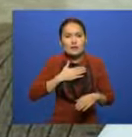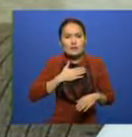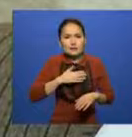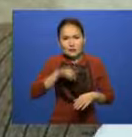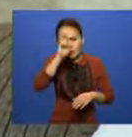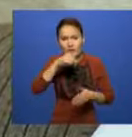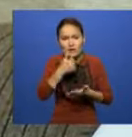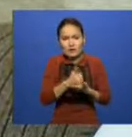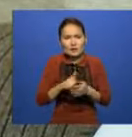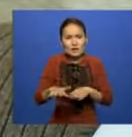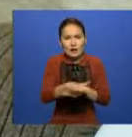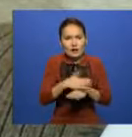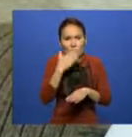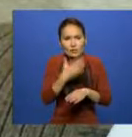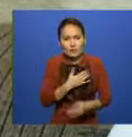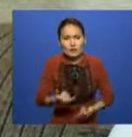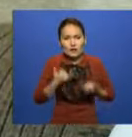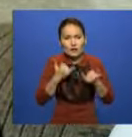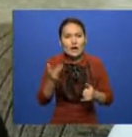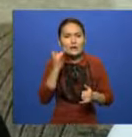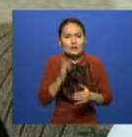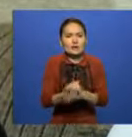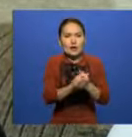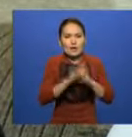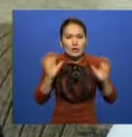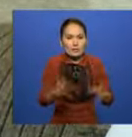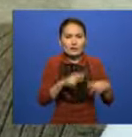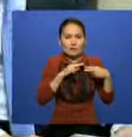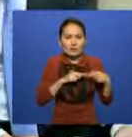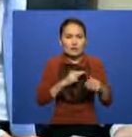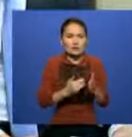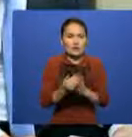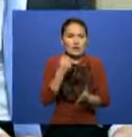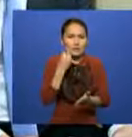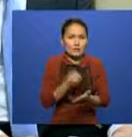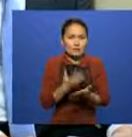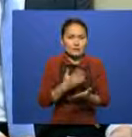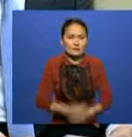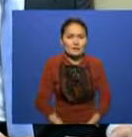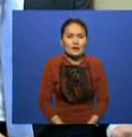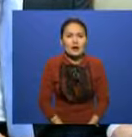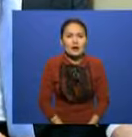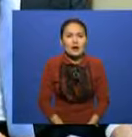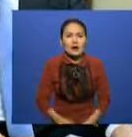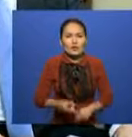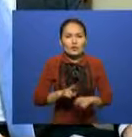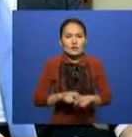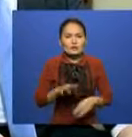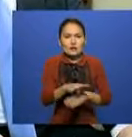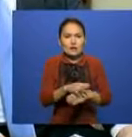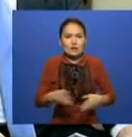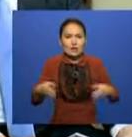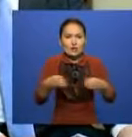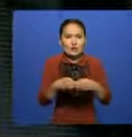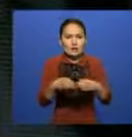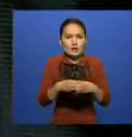ерекше құрметтейді. Бейбітшілікті сақтау жолындағы еңбегін жоғары бағалайды. Кейін кейіпкеріміз қызмет ететін полкты қиыр